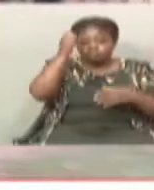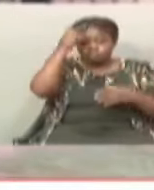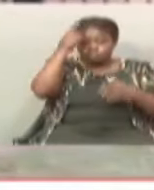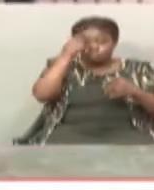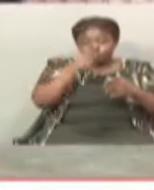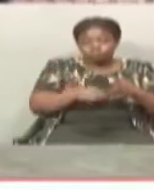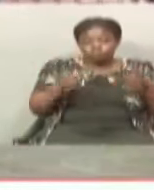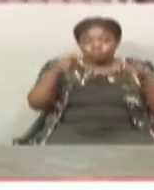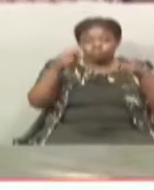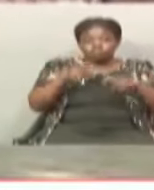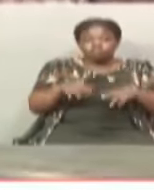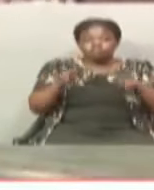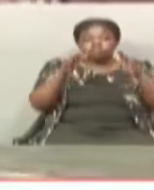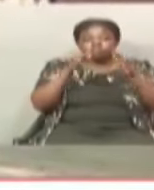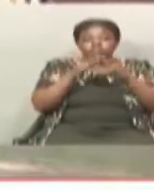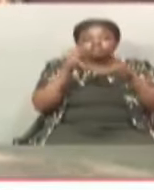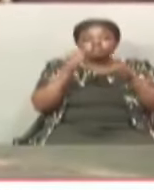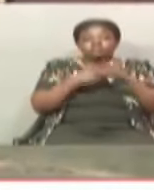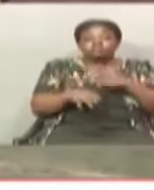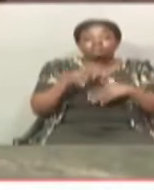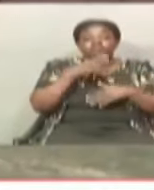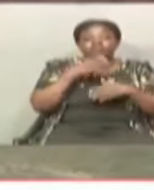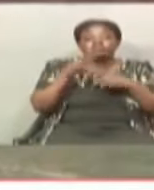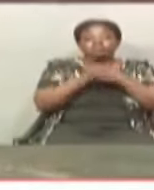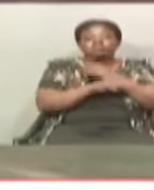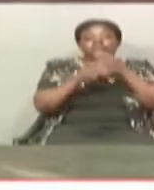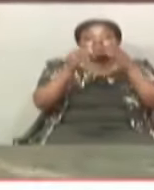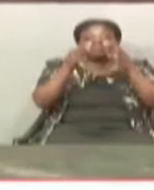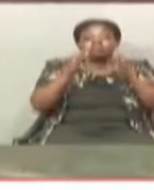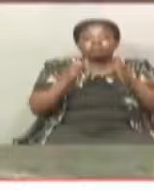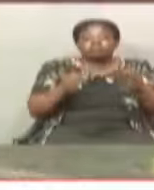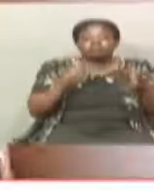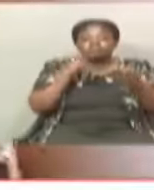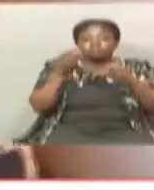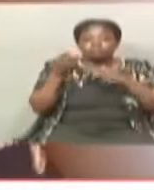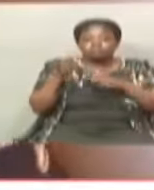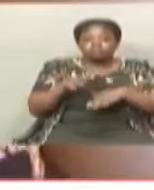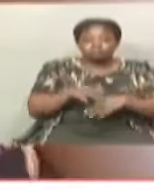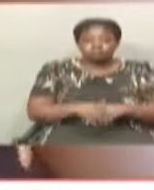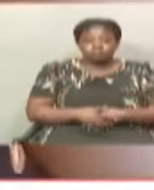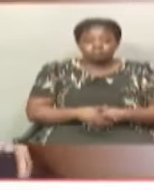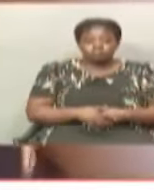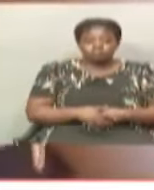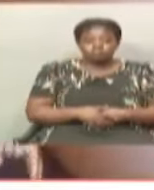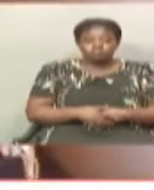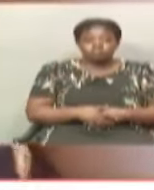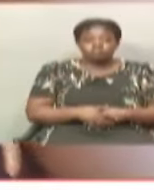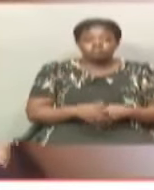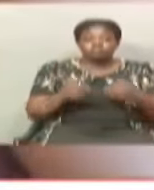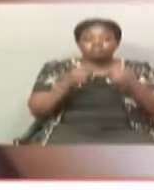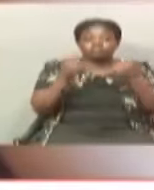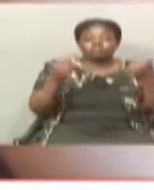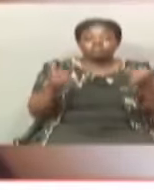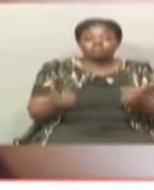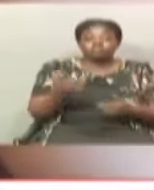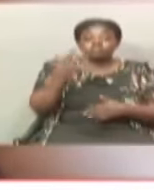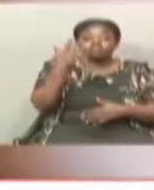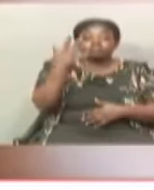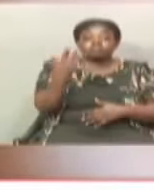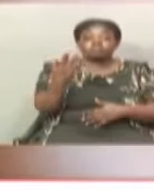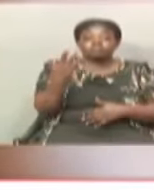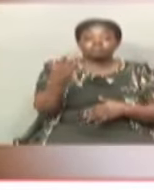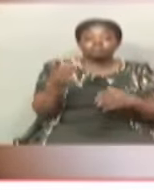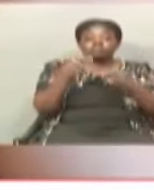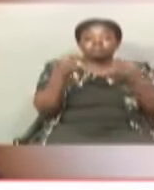mu nnyumba eno nga bakitadde ku bagala okutwala ebintu by'omugenzi. Twatunda abaana bali bataano owulidde